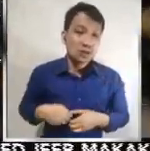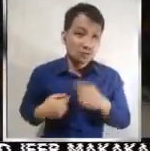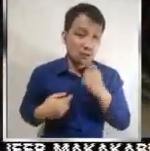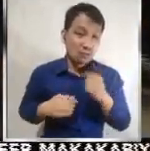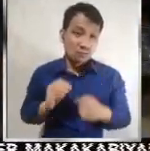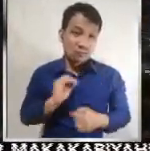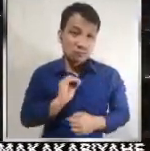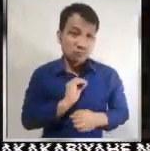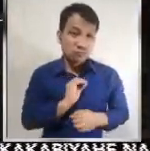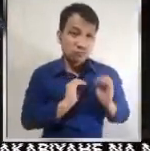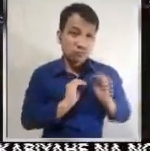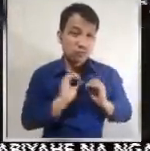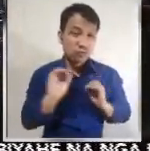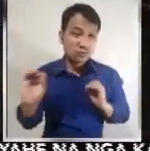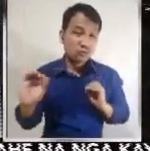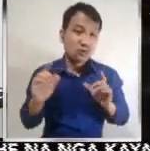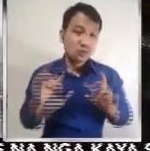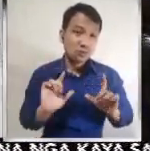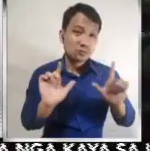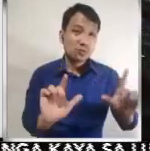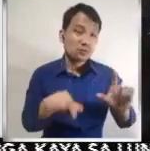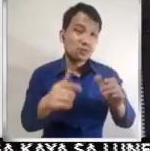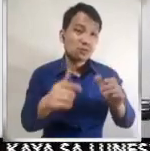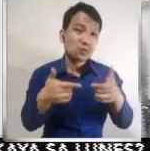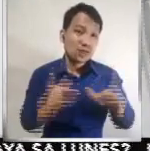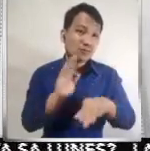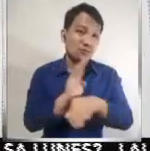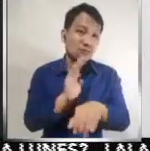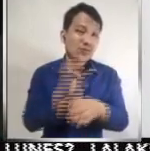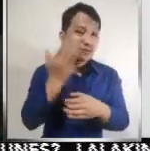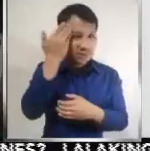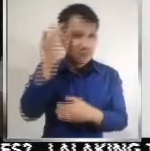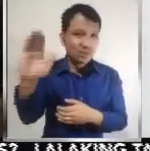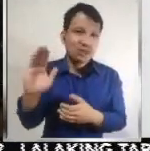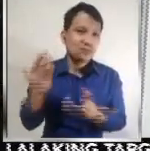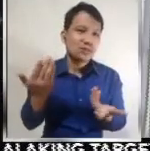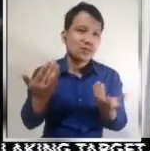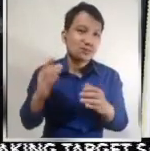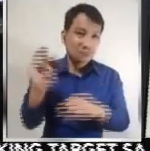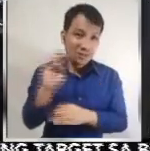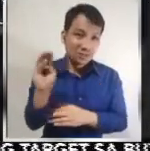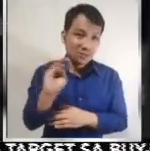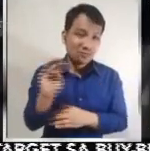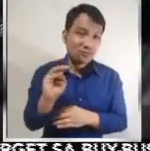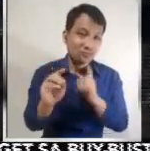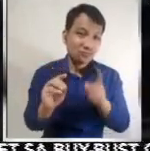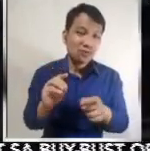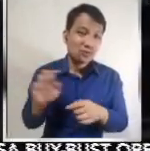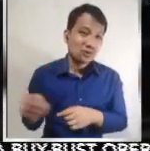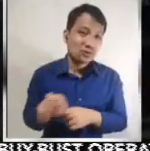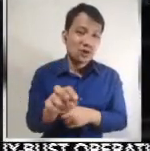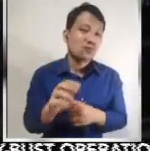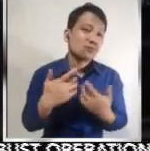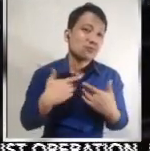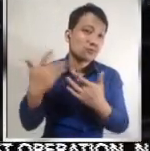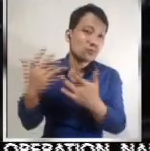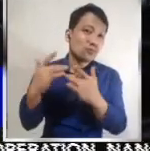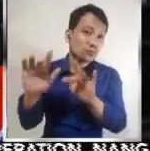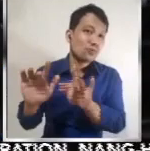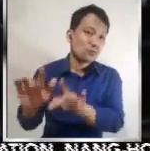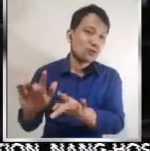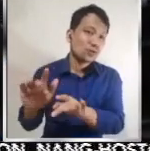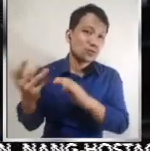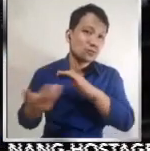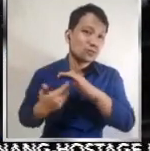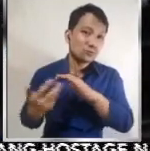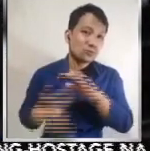naman sila, hindi pa rin daw nila tiyak kung makakabiyahe na sila sa Lunes. Magiging kawawa na naman ang commuters at saka kami,